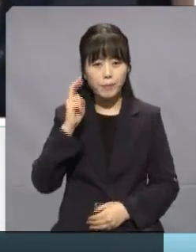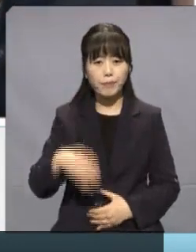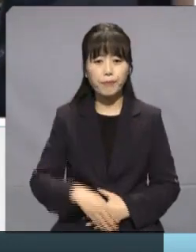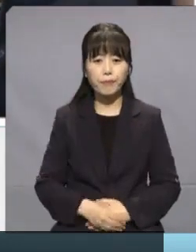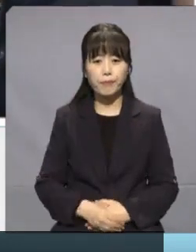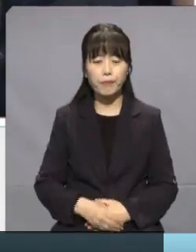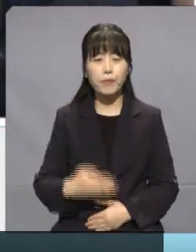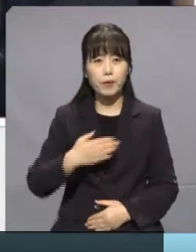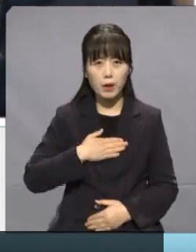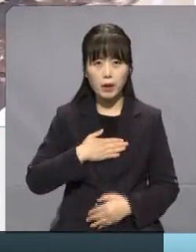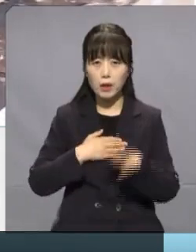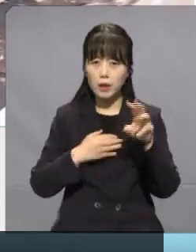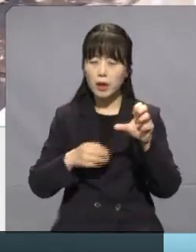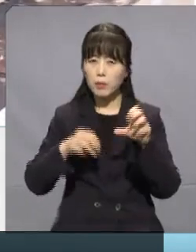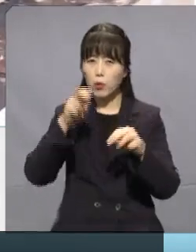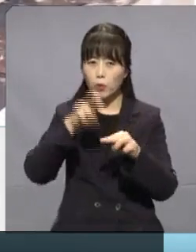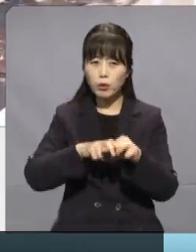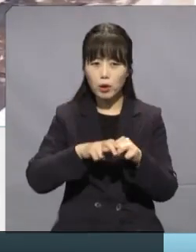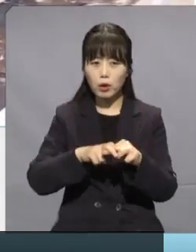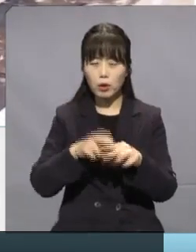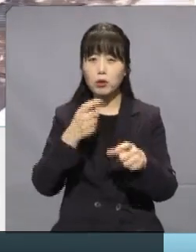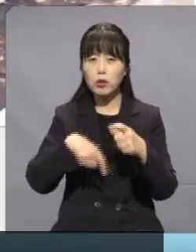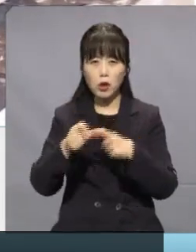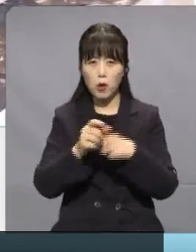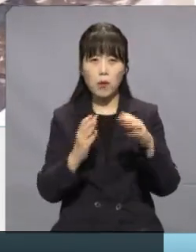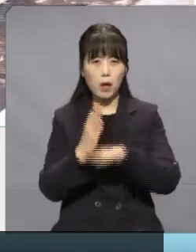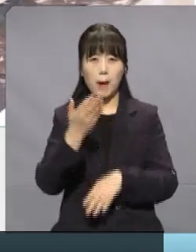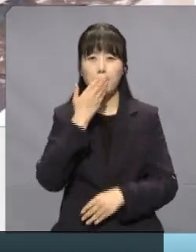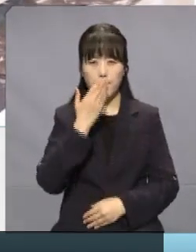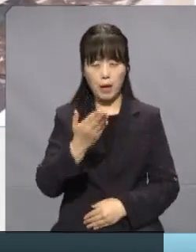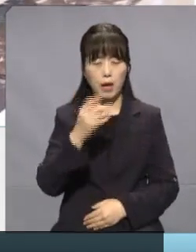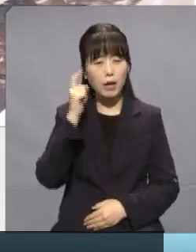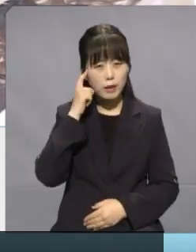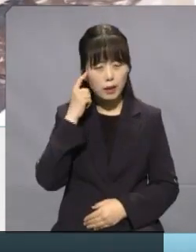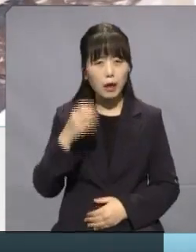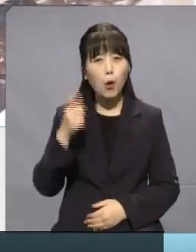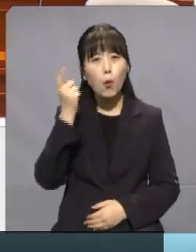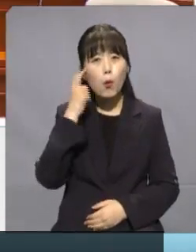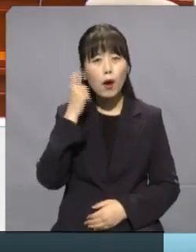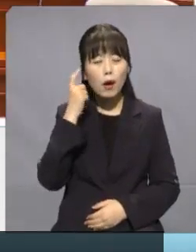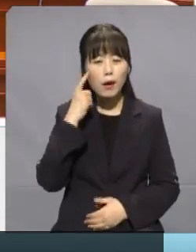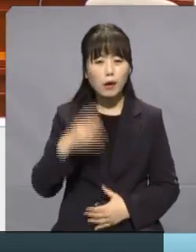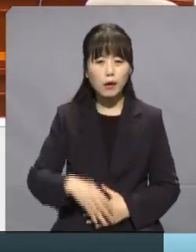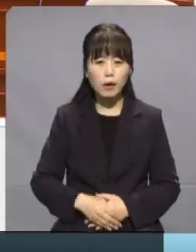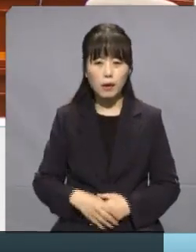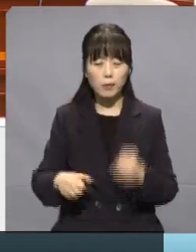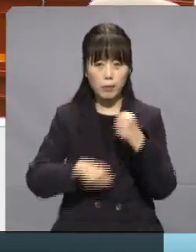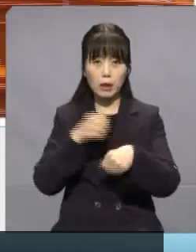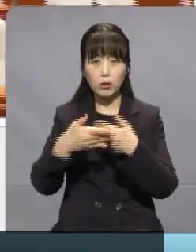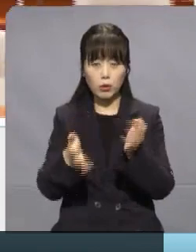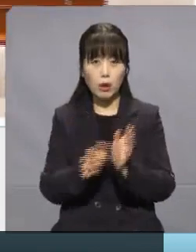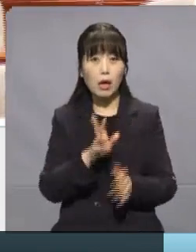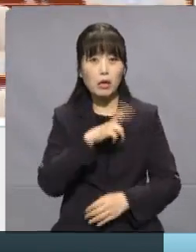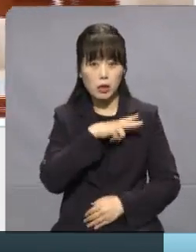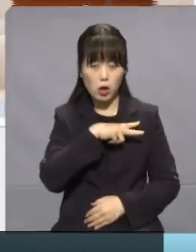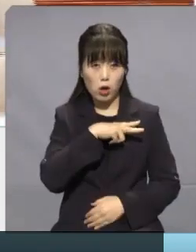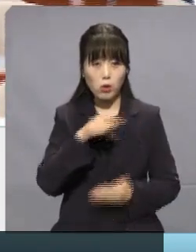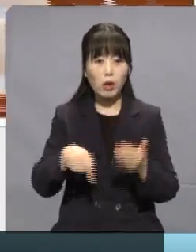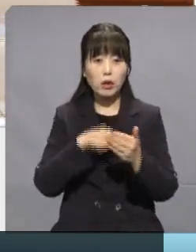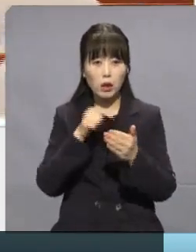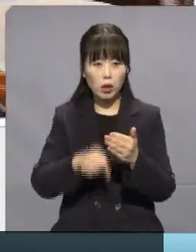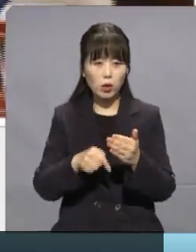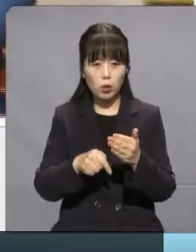얘긴데 제가 보기가 35세 이상 더 나올 것이다 지금 그렇게 봐요 왜 그런가 하면요 민주당 의원들도